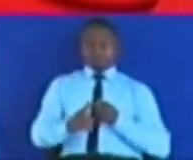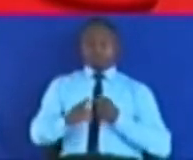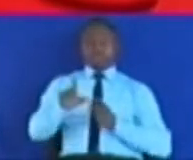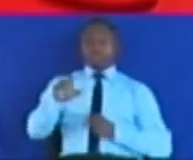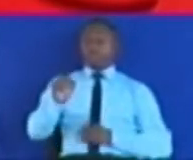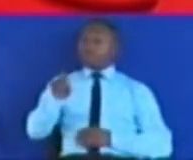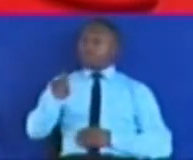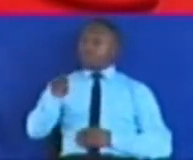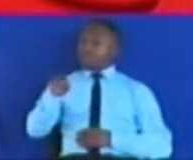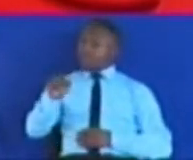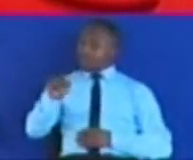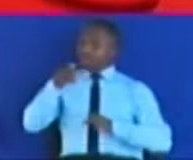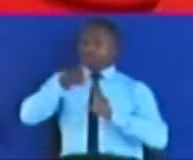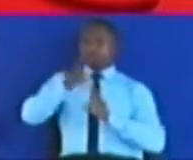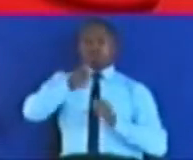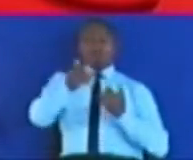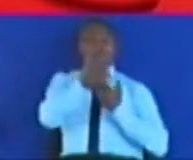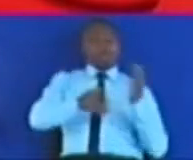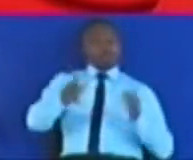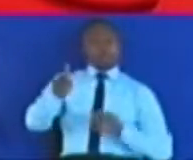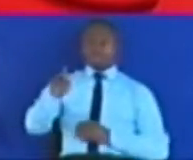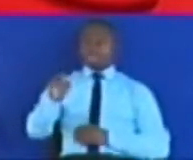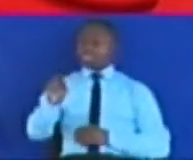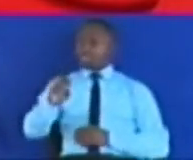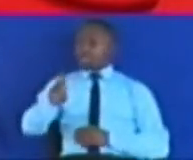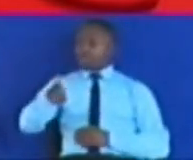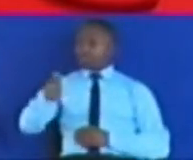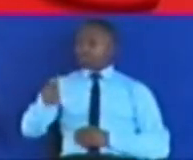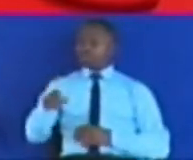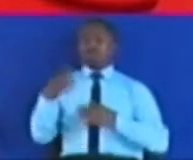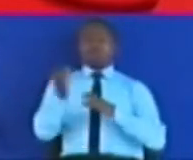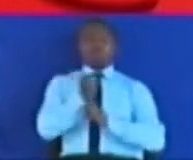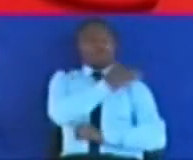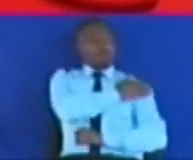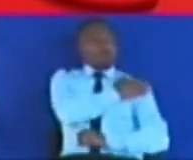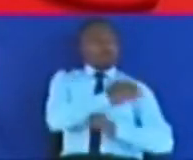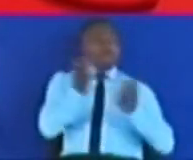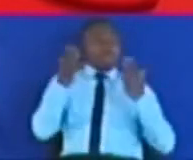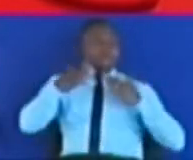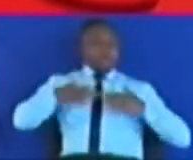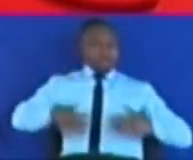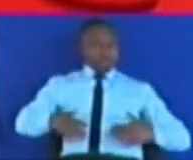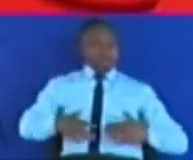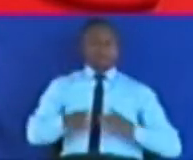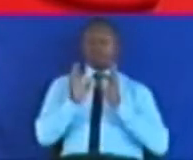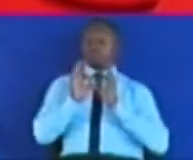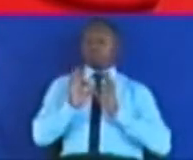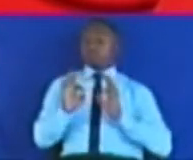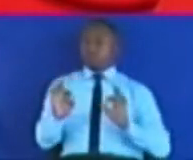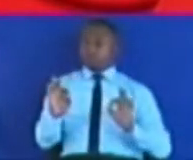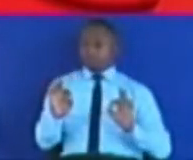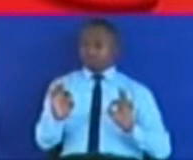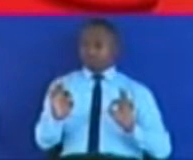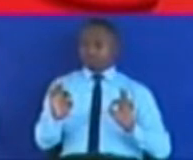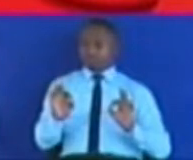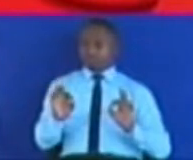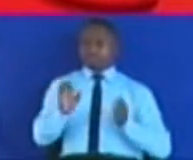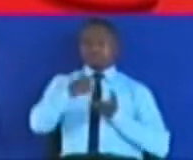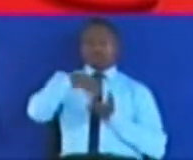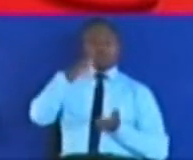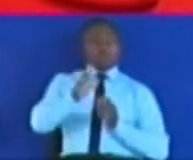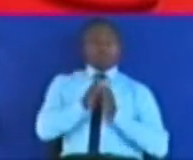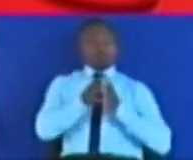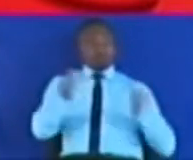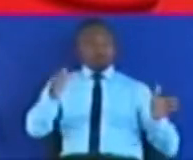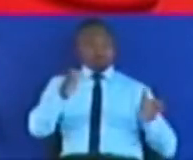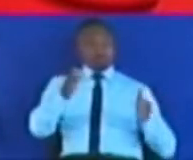Lagana, ili wananchi wa wilaya ya Kishapu nao waweze kupata huduma ya afya kwa usahihi na kwa manufaa mazima